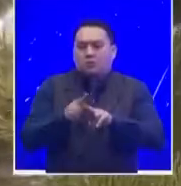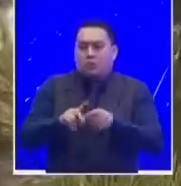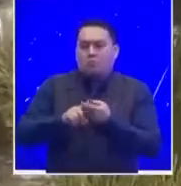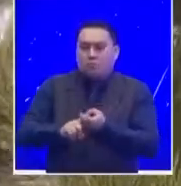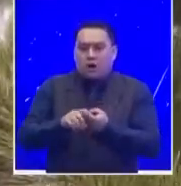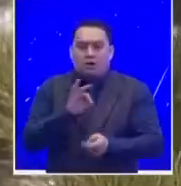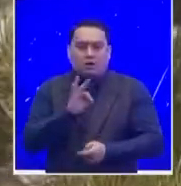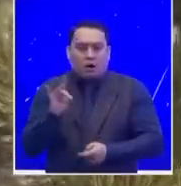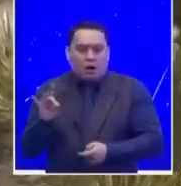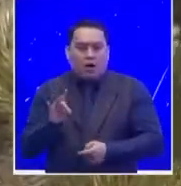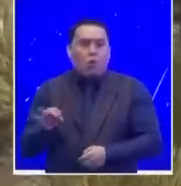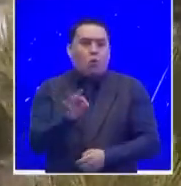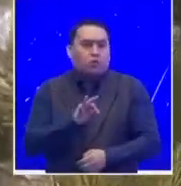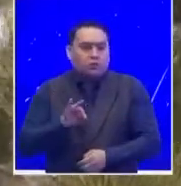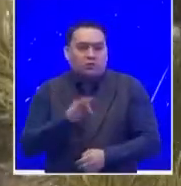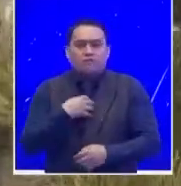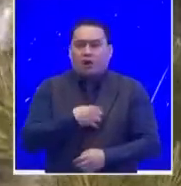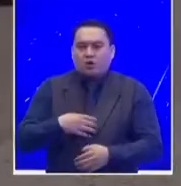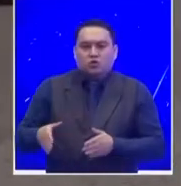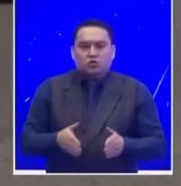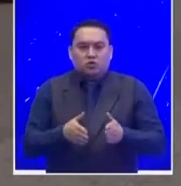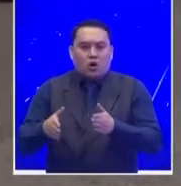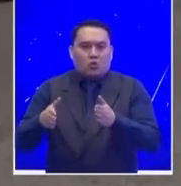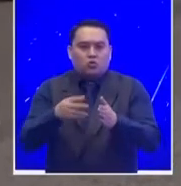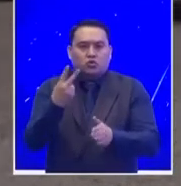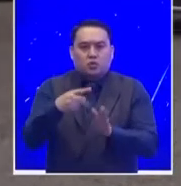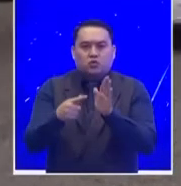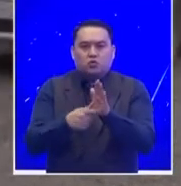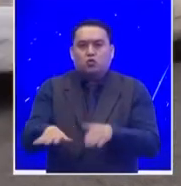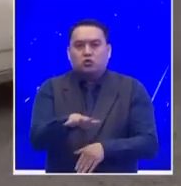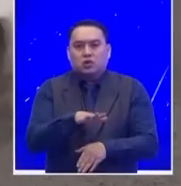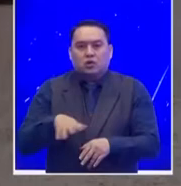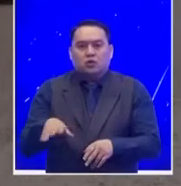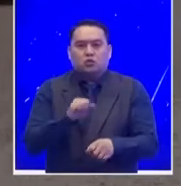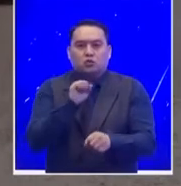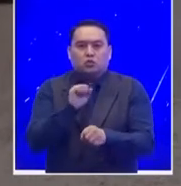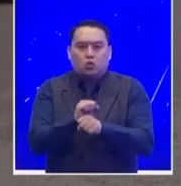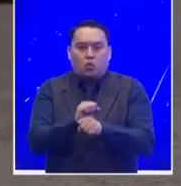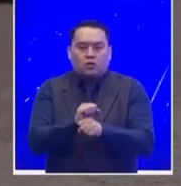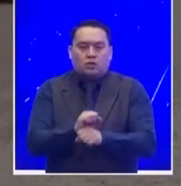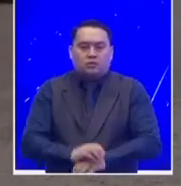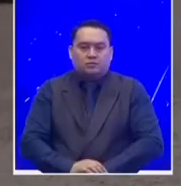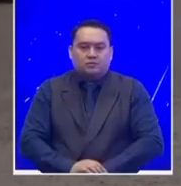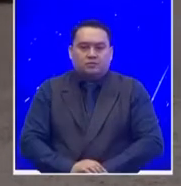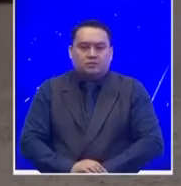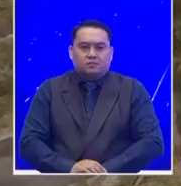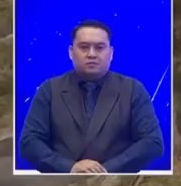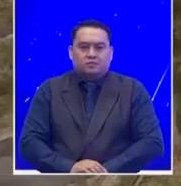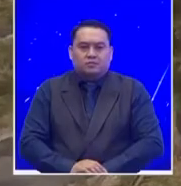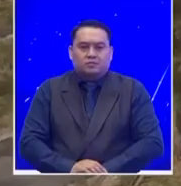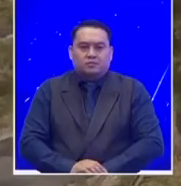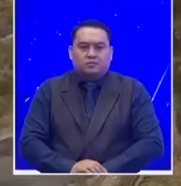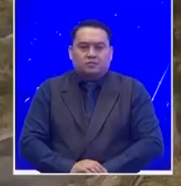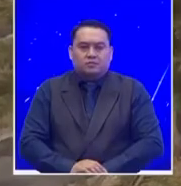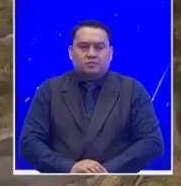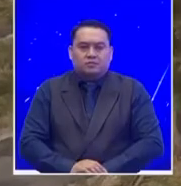байланысты республикалық және облыстық маңызы бар автомобиль жолдарының 27 учаскесінде қозғалыс тоқтатылды.